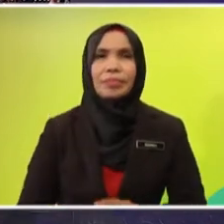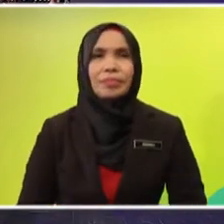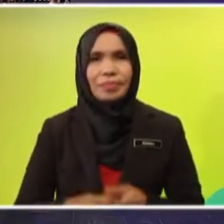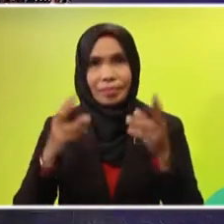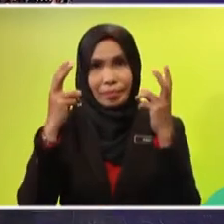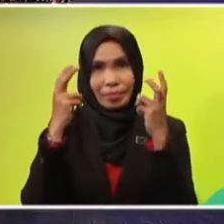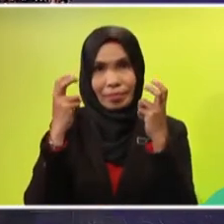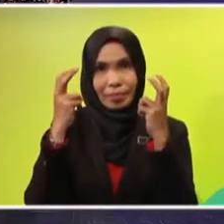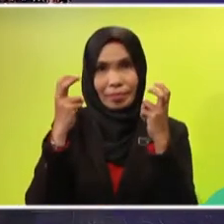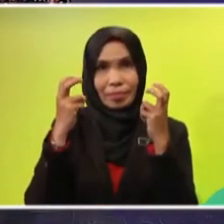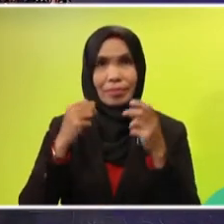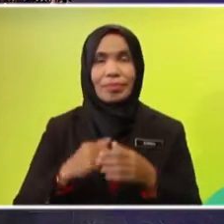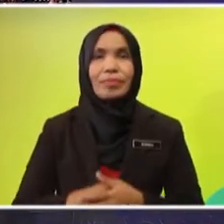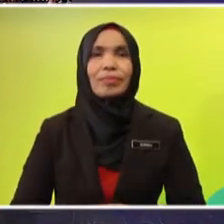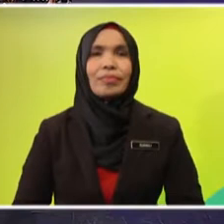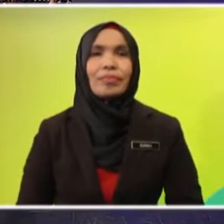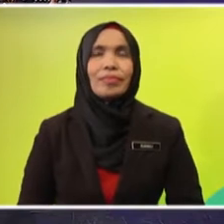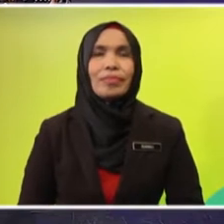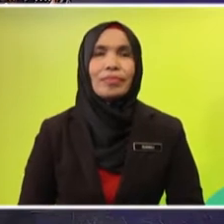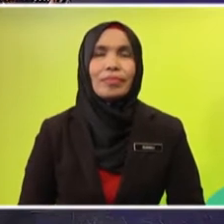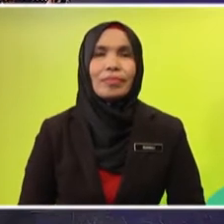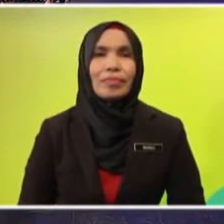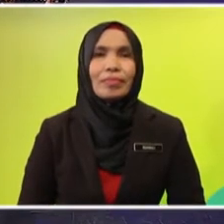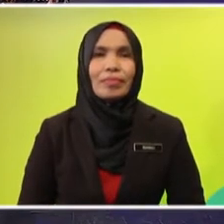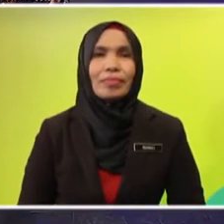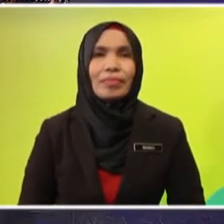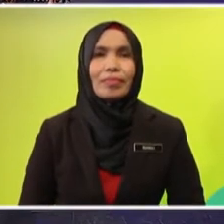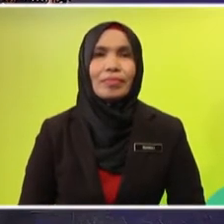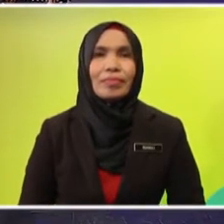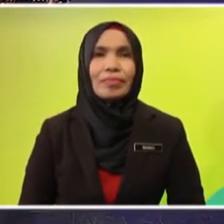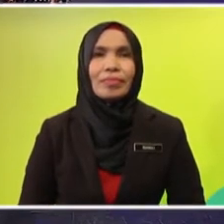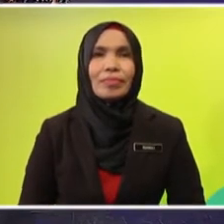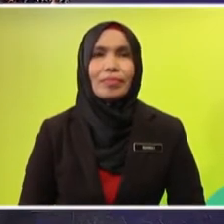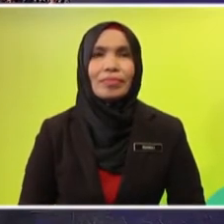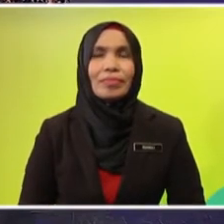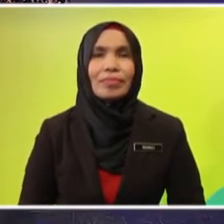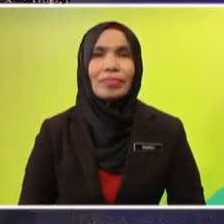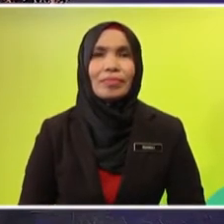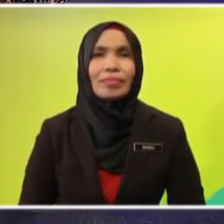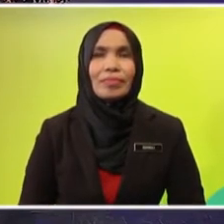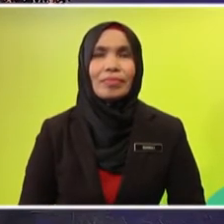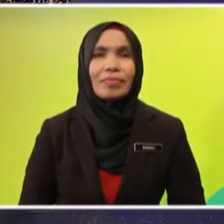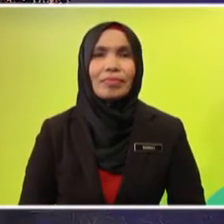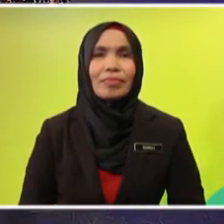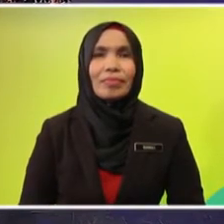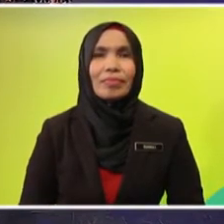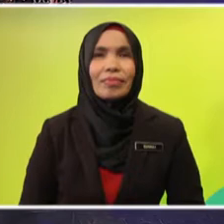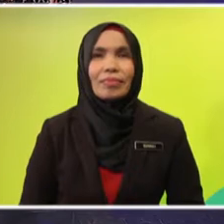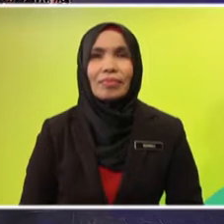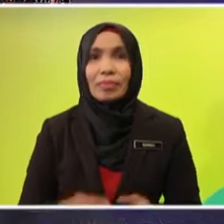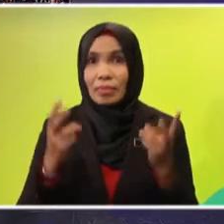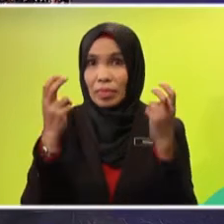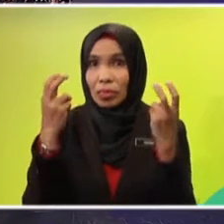up Cilegon tajua pembelajaran kepada Hari ini yelah nombor